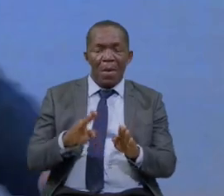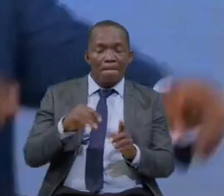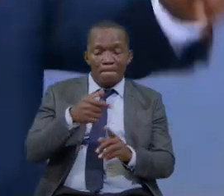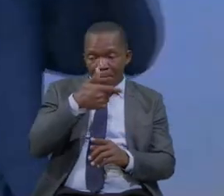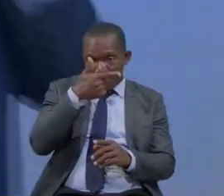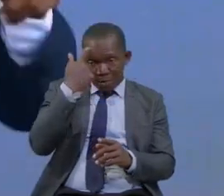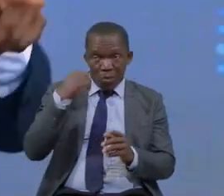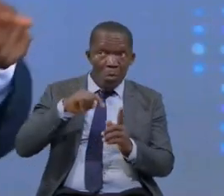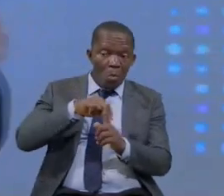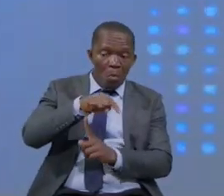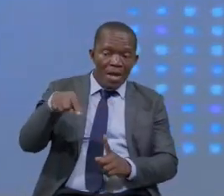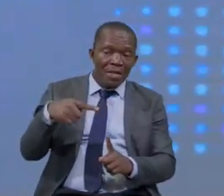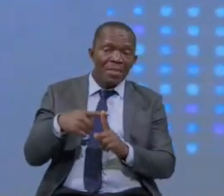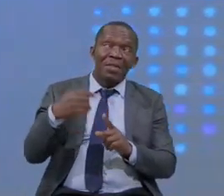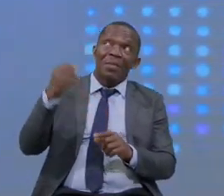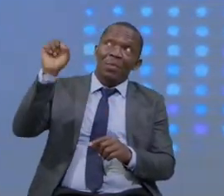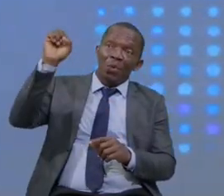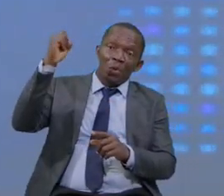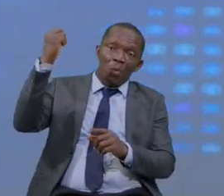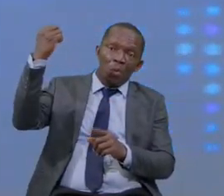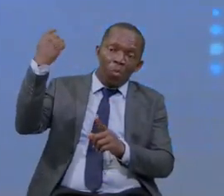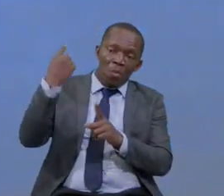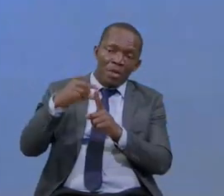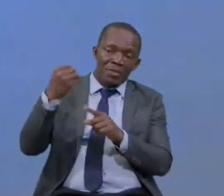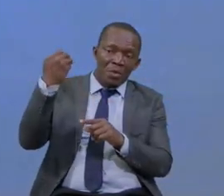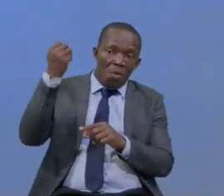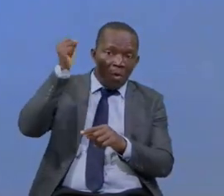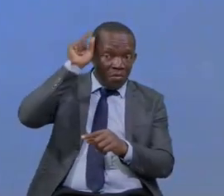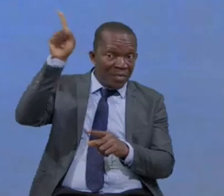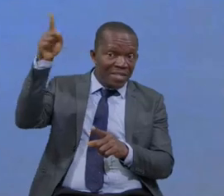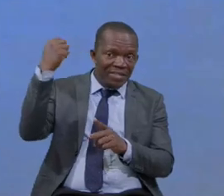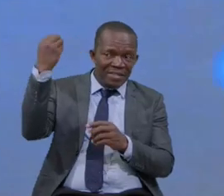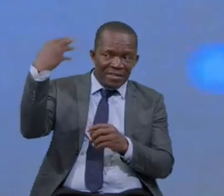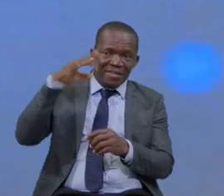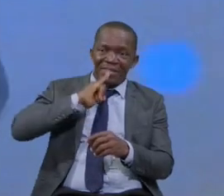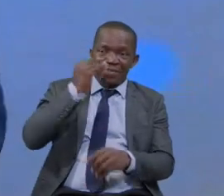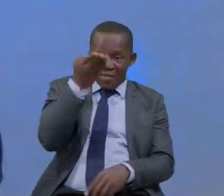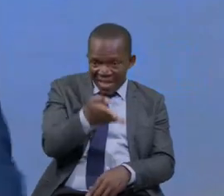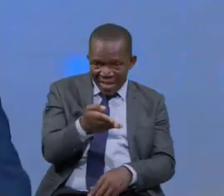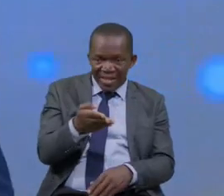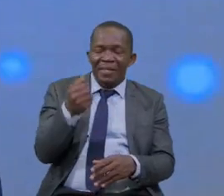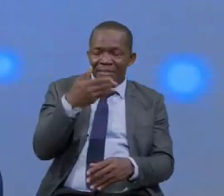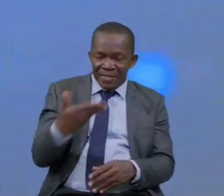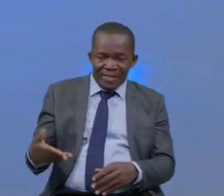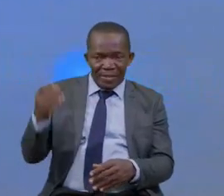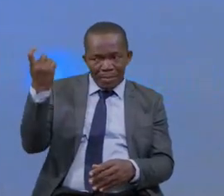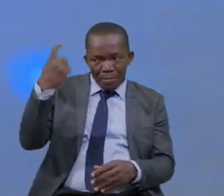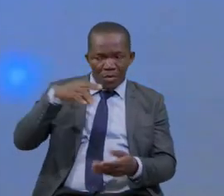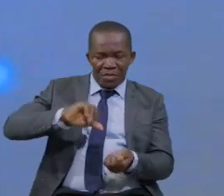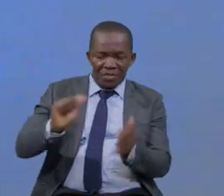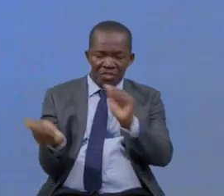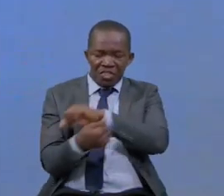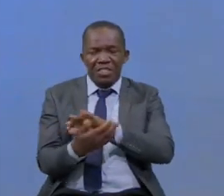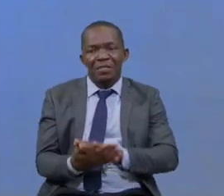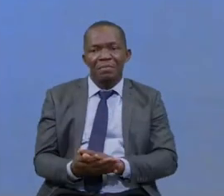sa puissance habitent et demeurent en toi, les choses seront différentes. Maintenant,